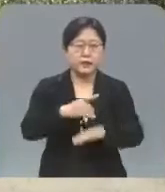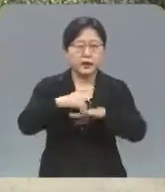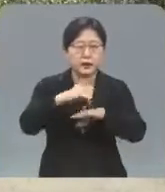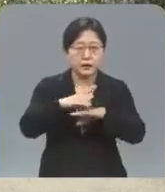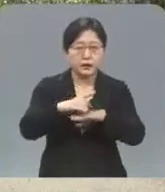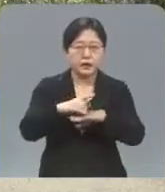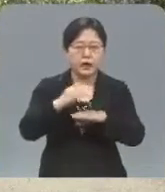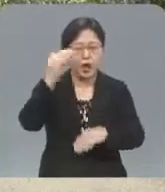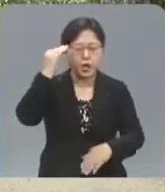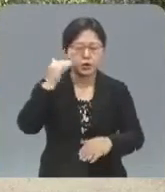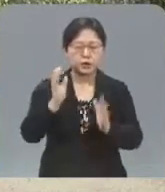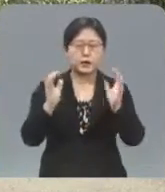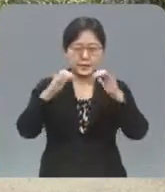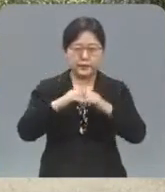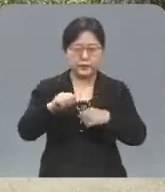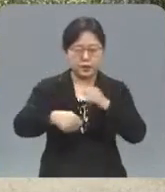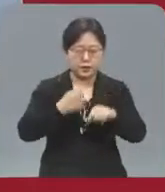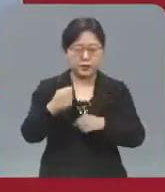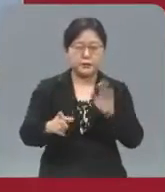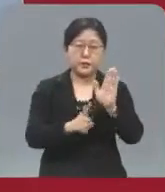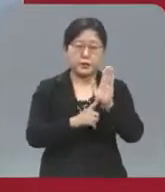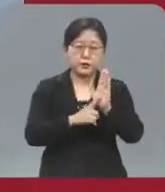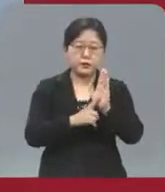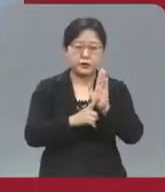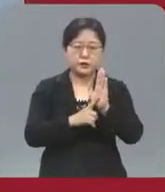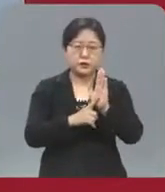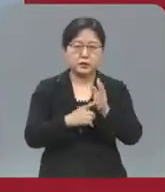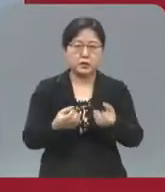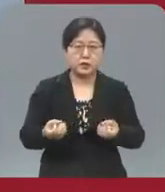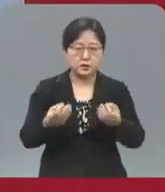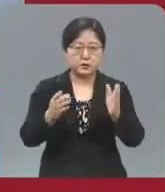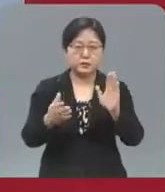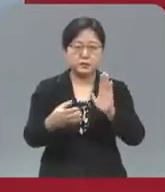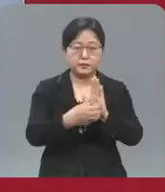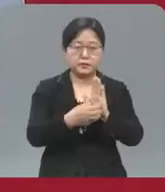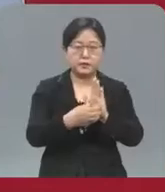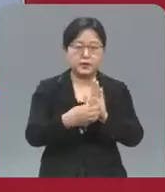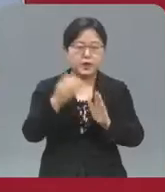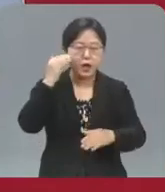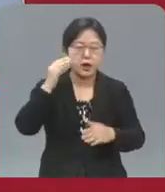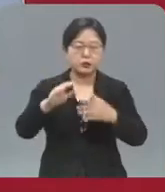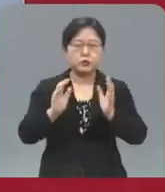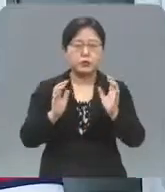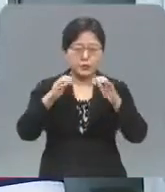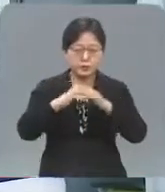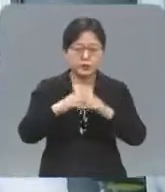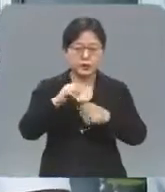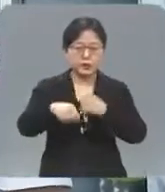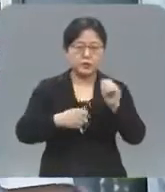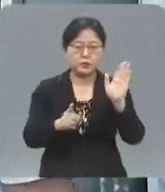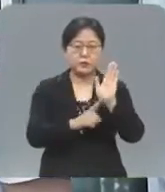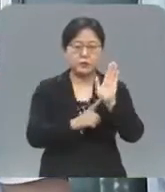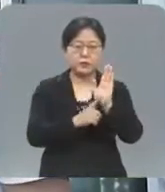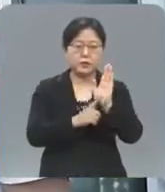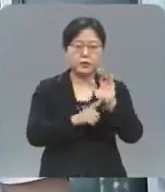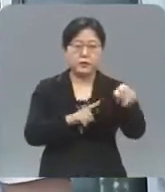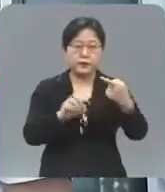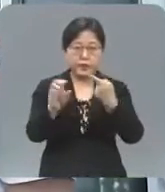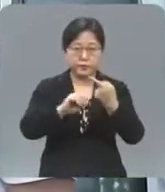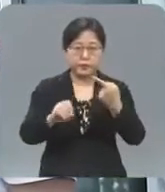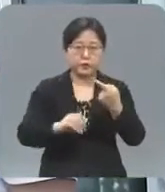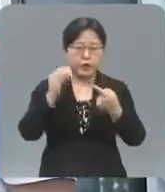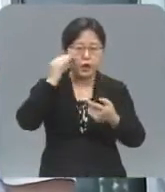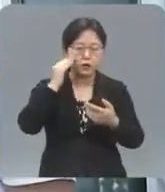해남군이 국산김치 자율표시제 인증업체 현판식을 가졌습니다. 국산김치 자율표시제는 100% 국산 재료가